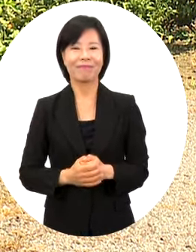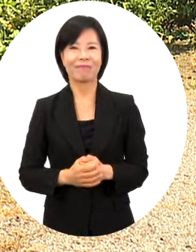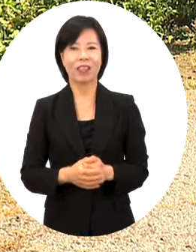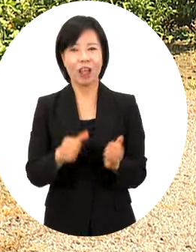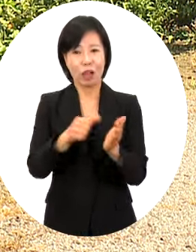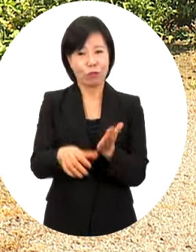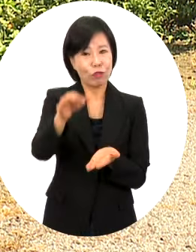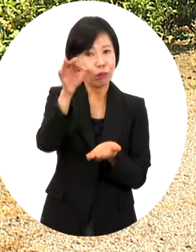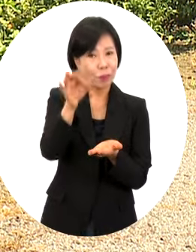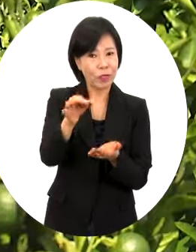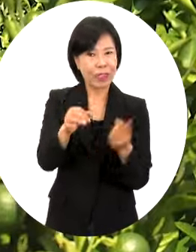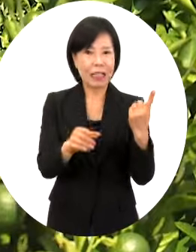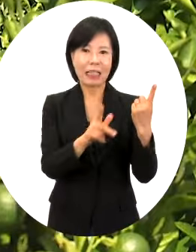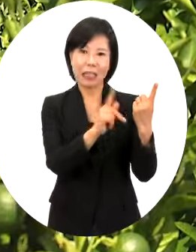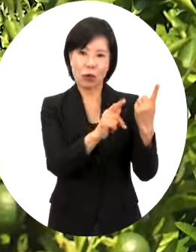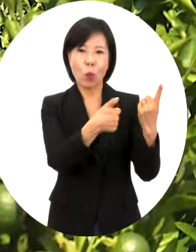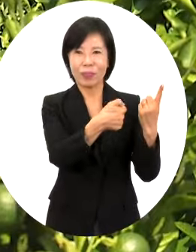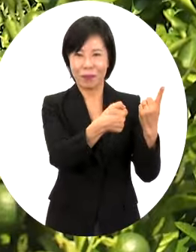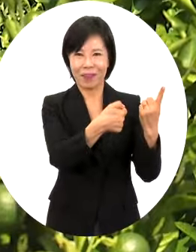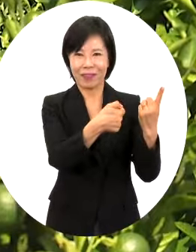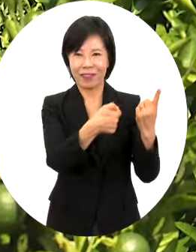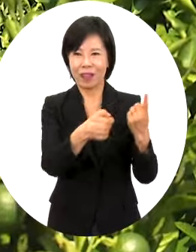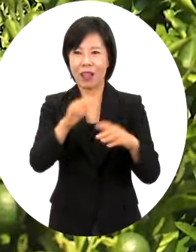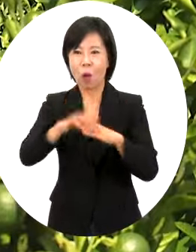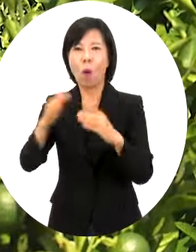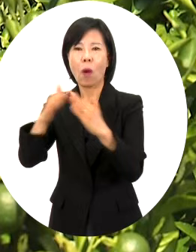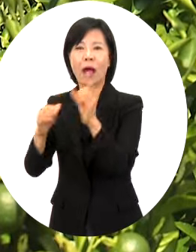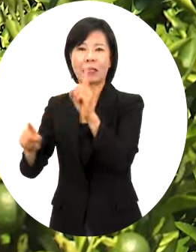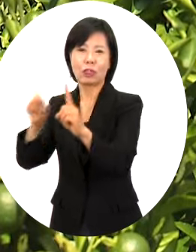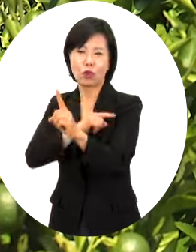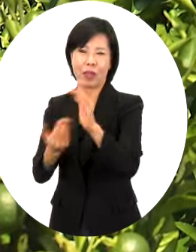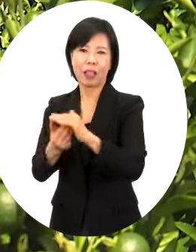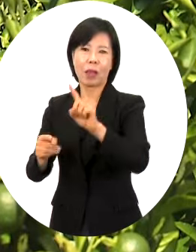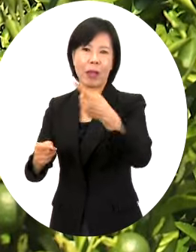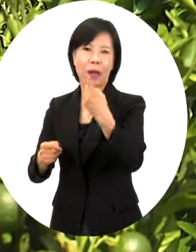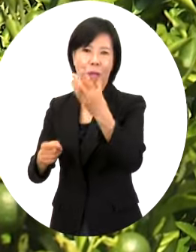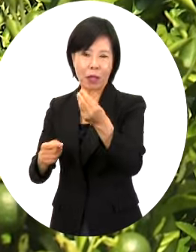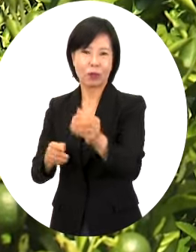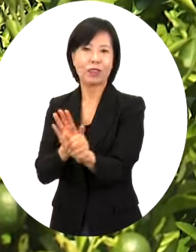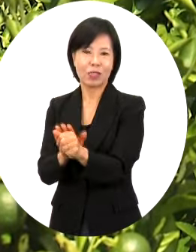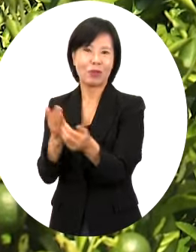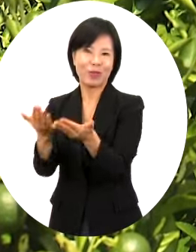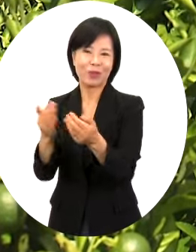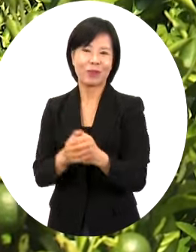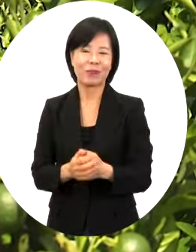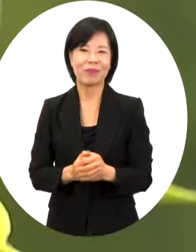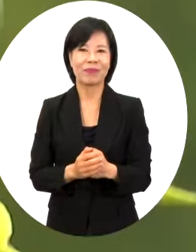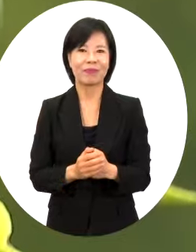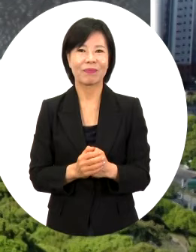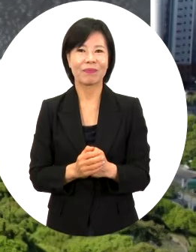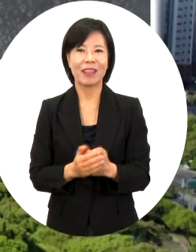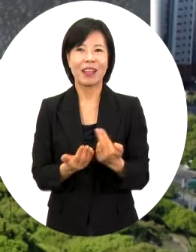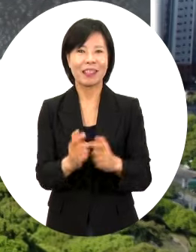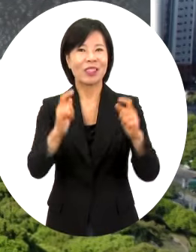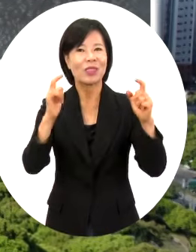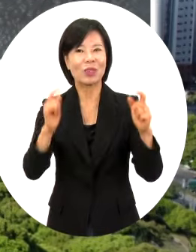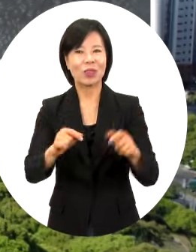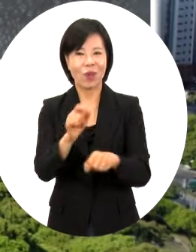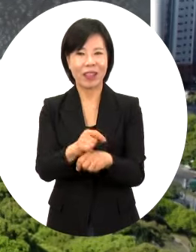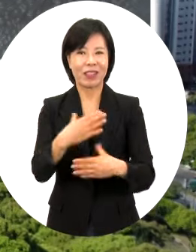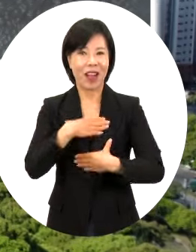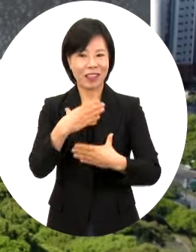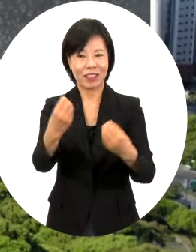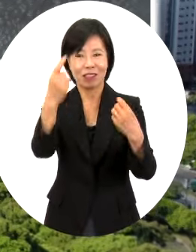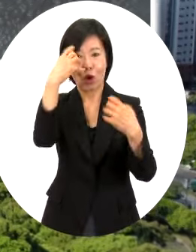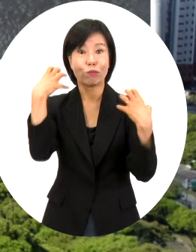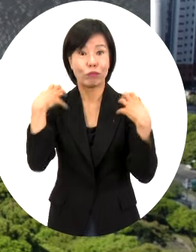지원합니다. 물류비는 킬로그램당 50원, 농가당 최대 100만 원까지 지원할 수 있습니다.